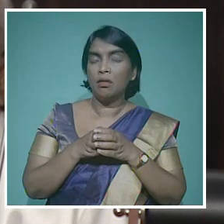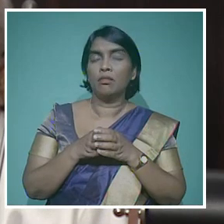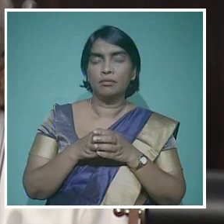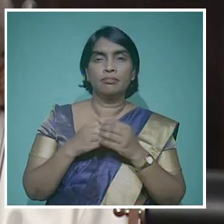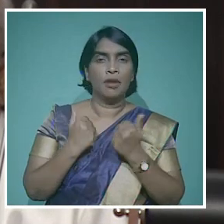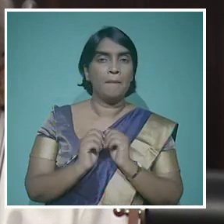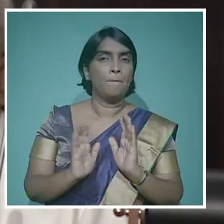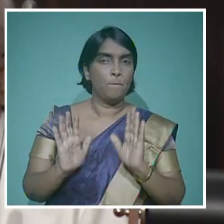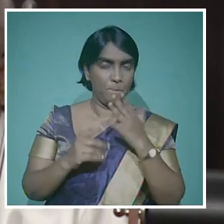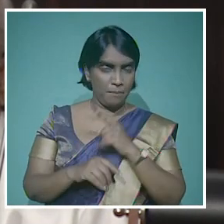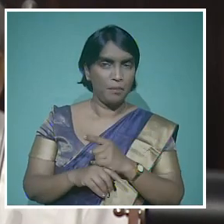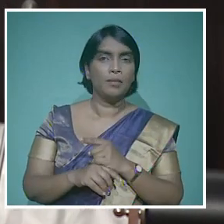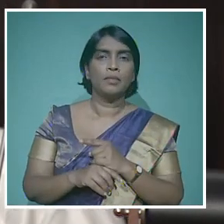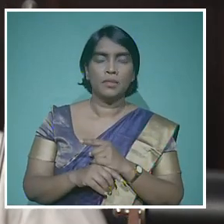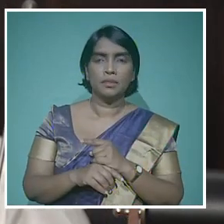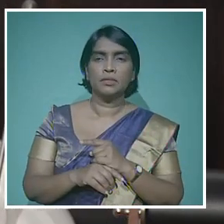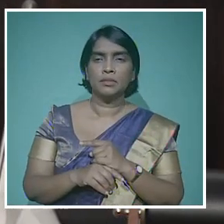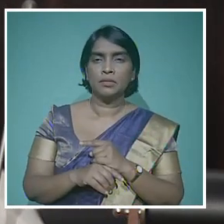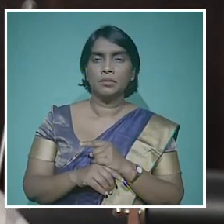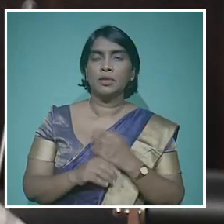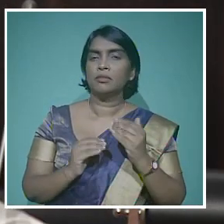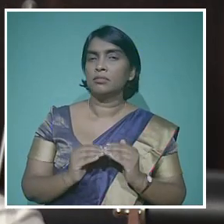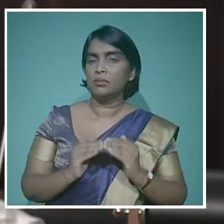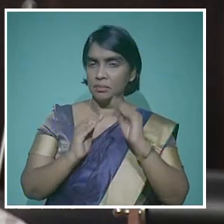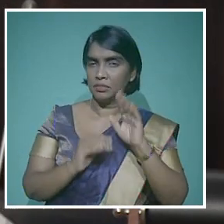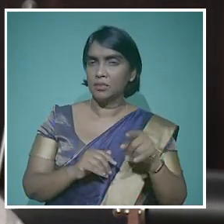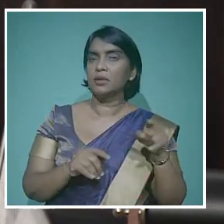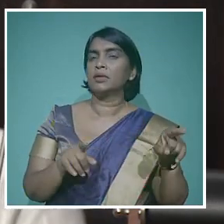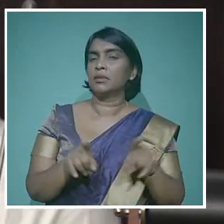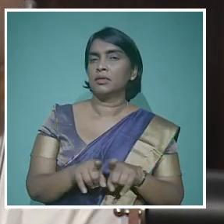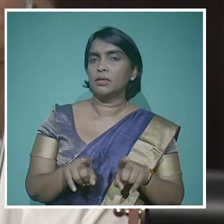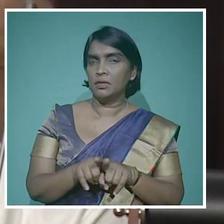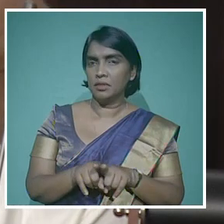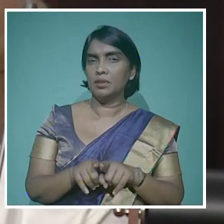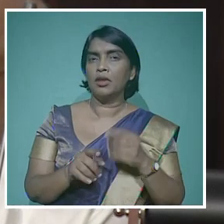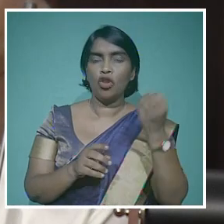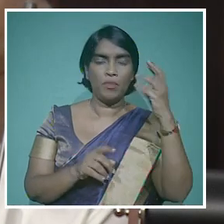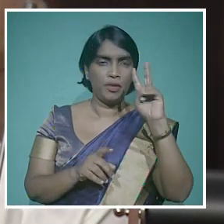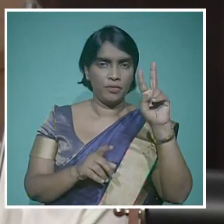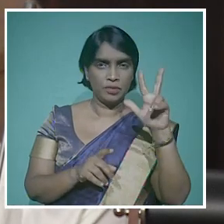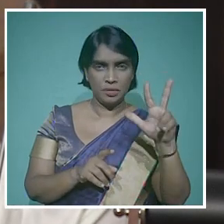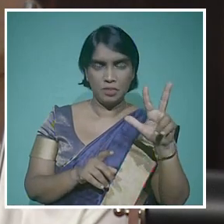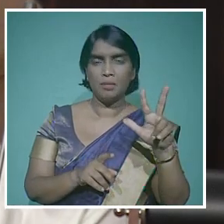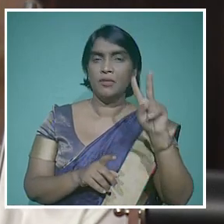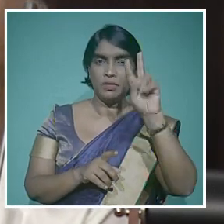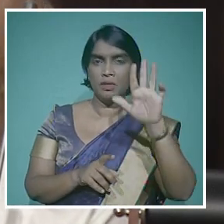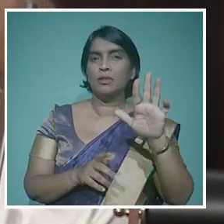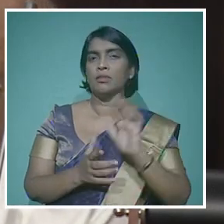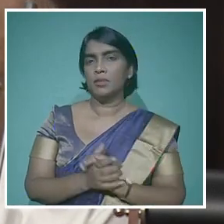විද්‍යුත් ක්‍රමවේද මගින් ගෙවීම් කිරීමේ ප්‍රවර්ධනය අංක 29 ඒක ටිකක්